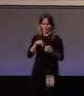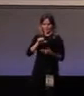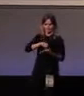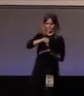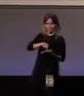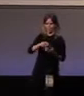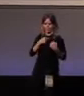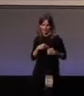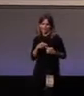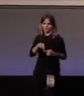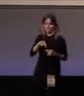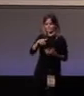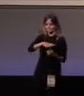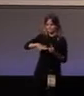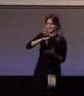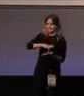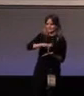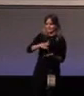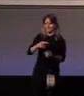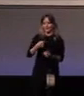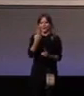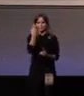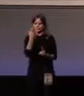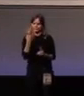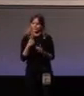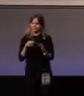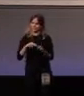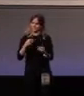sensor institutions en rol ze in a bottle